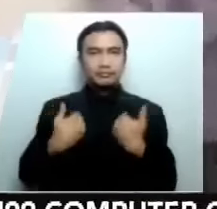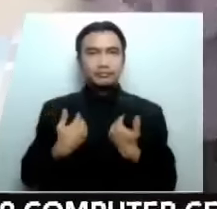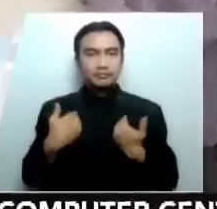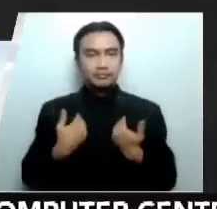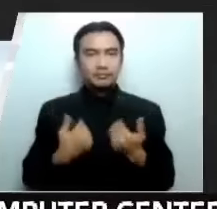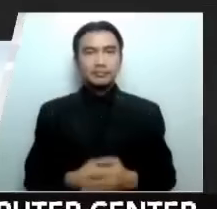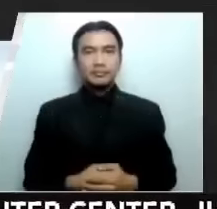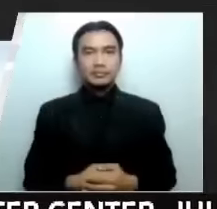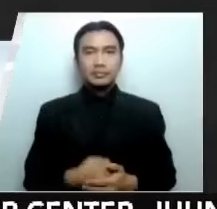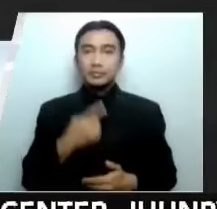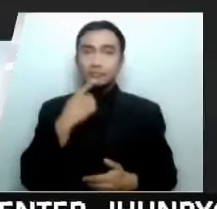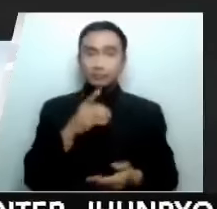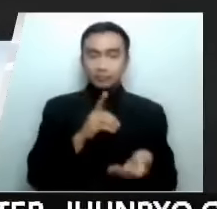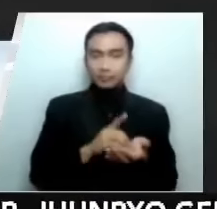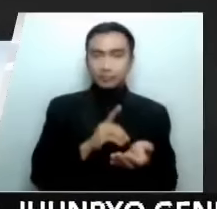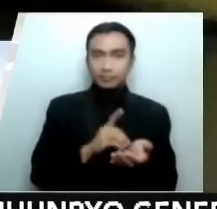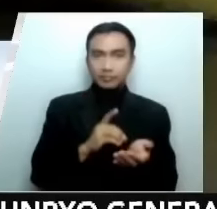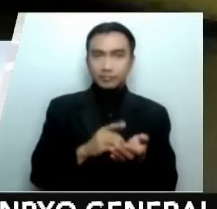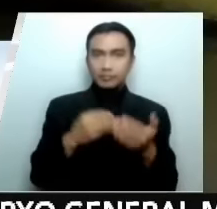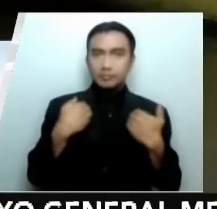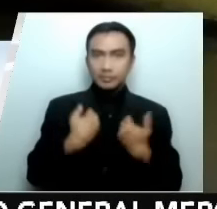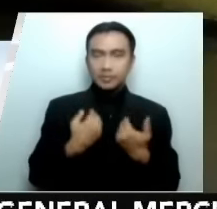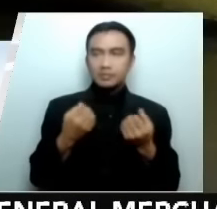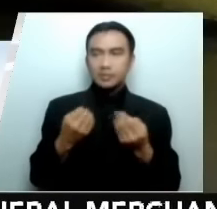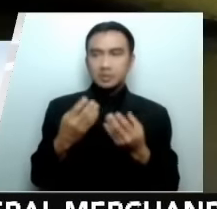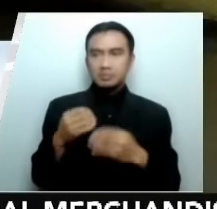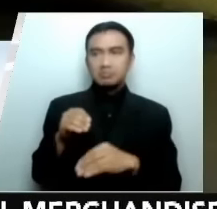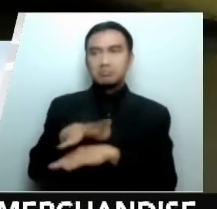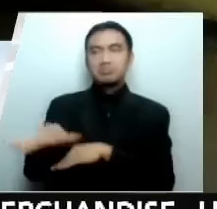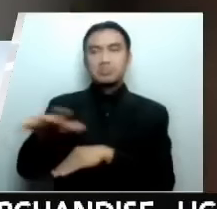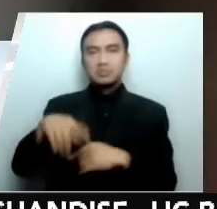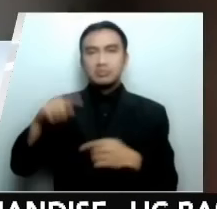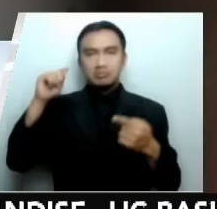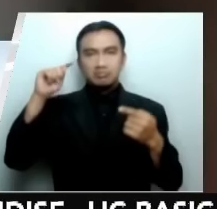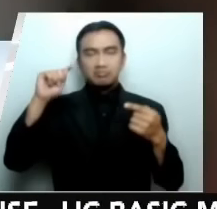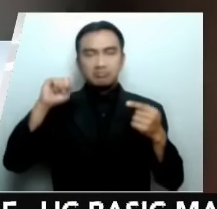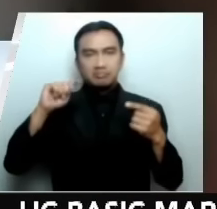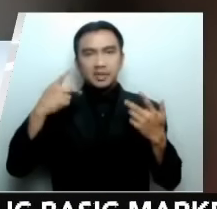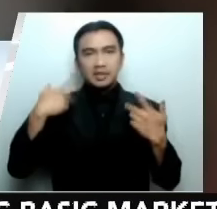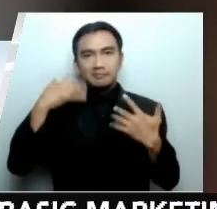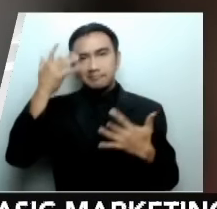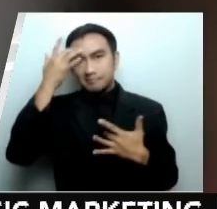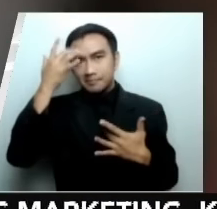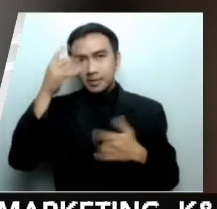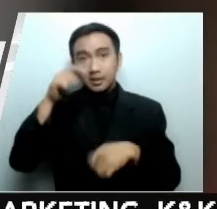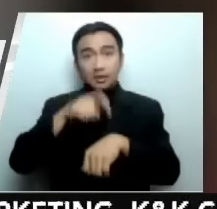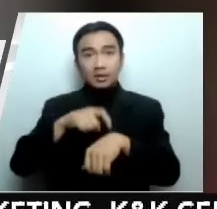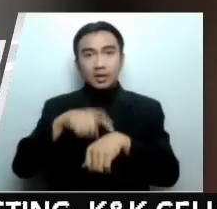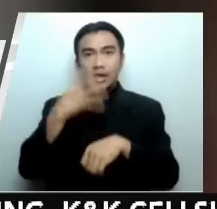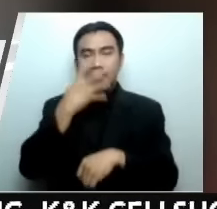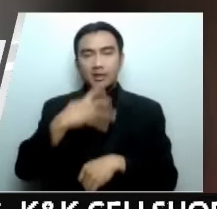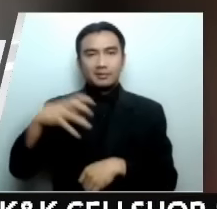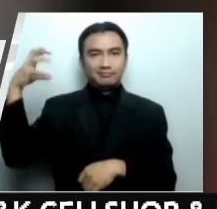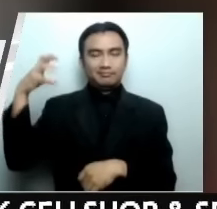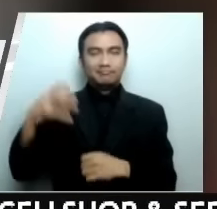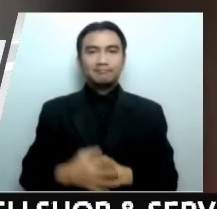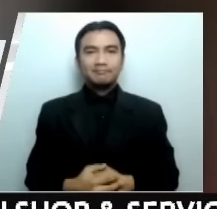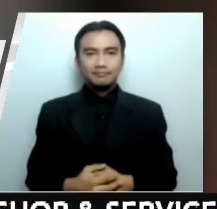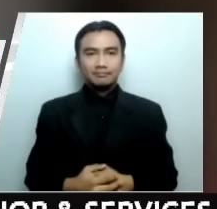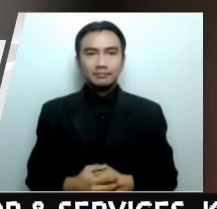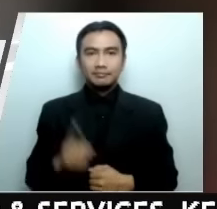doctor, mas maraming nakukuhang sakit ang mga alaga tuwing tag-init. Mas marami tayong nakikitang problem kapag